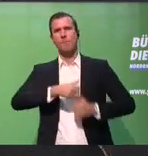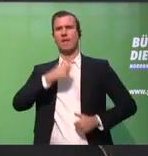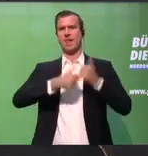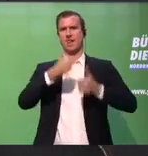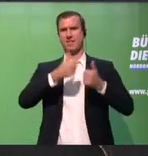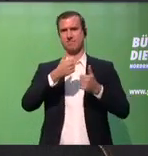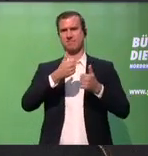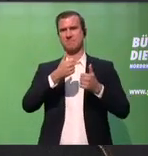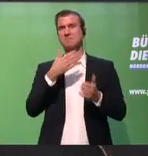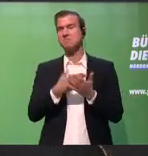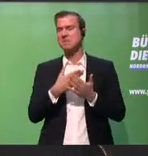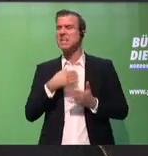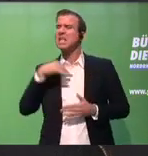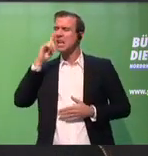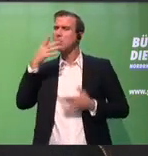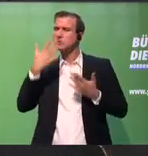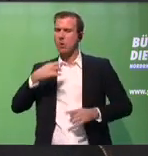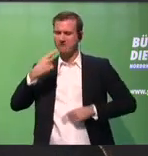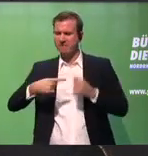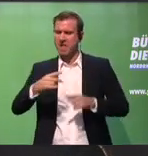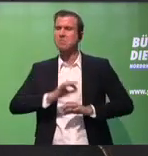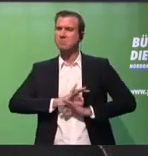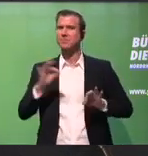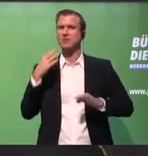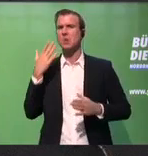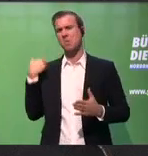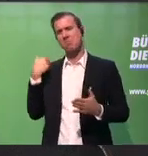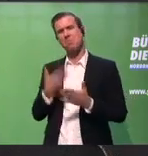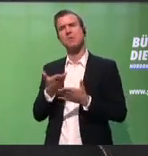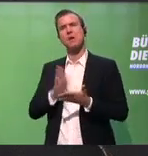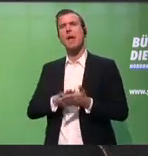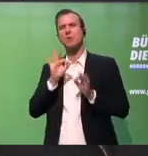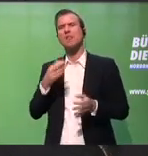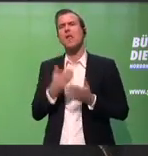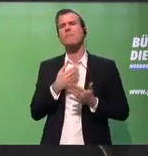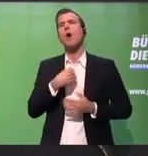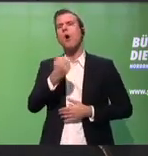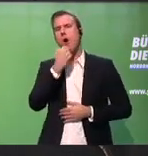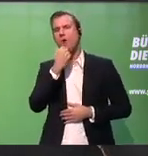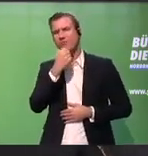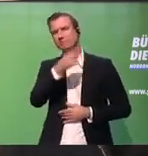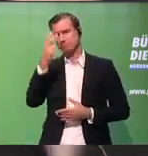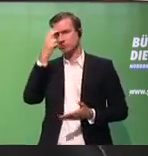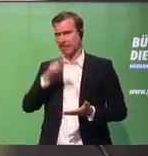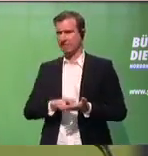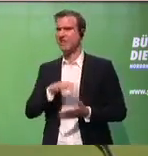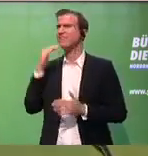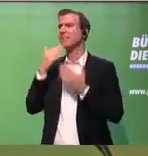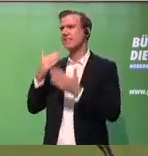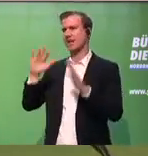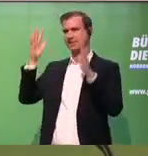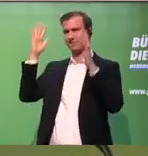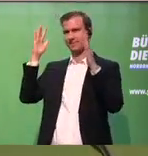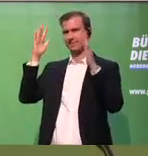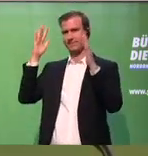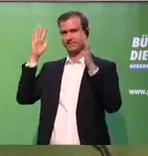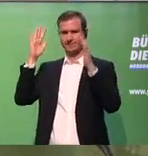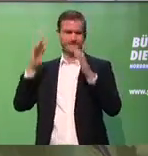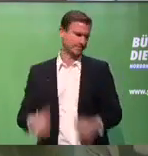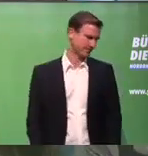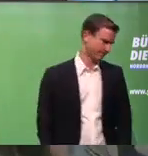Und wir glauben, dass das ein gutes Verfahren ist, was sich bewährt hat und von dem wir hoffen, dass ihr ihm zustimmt. Vielen Dank. Herzlichen Dank,